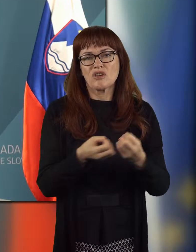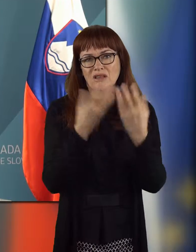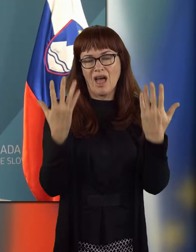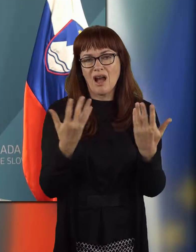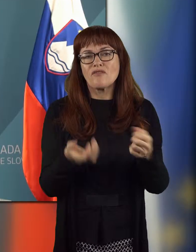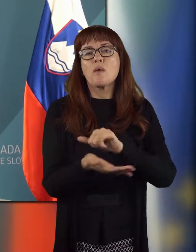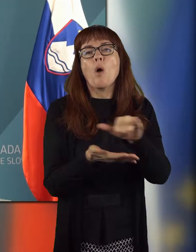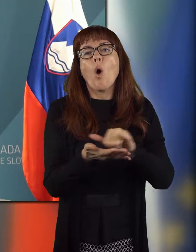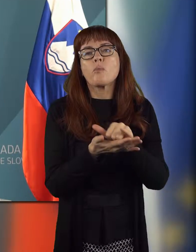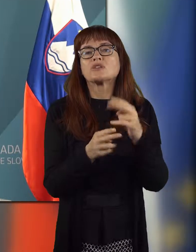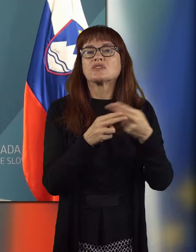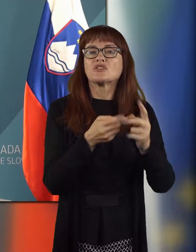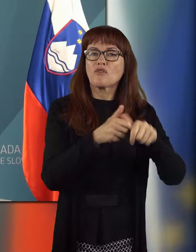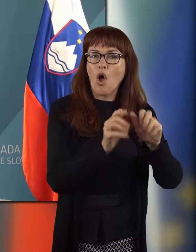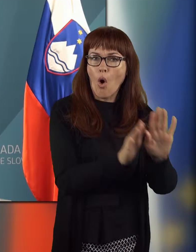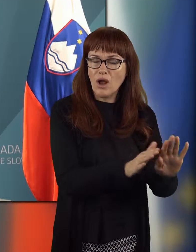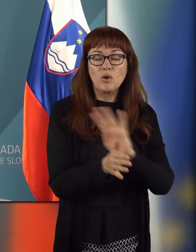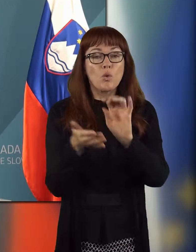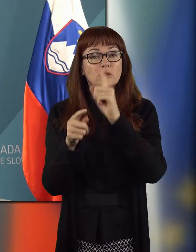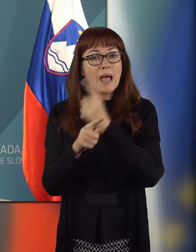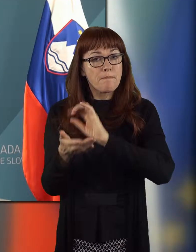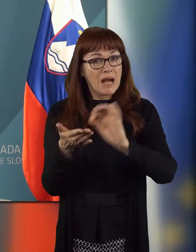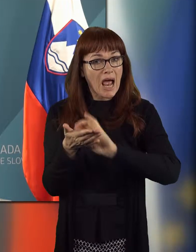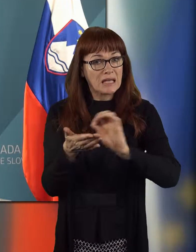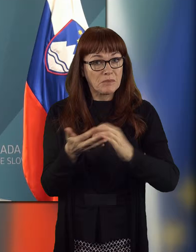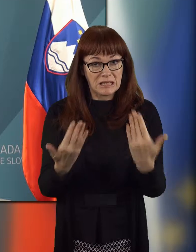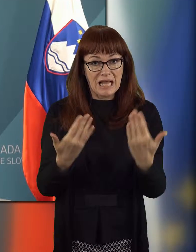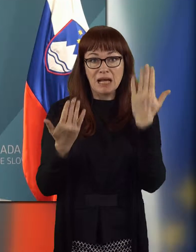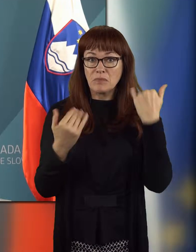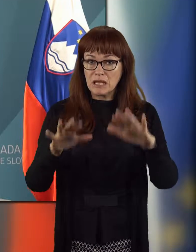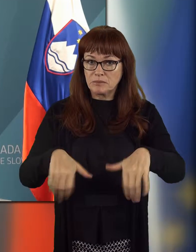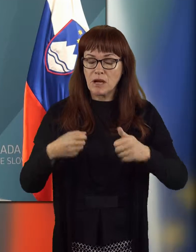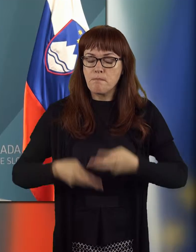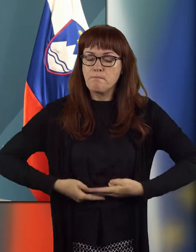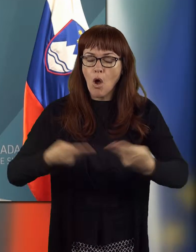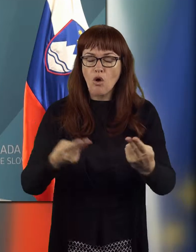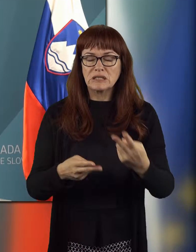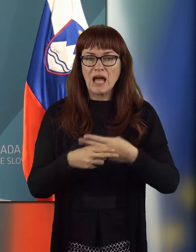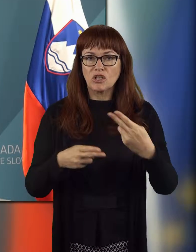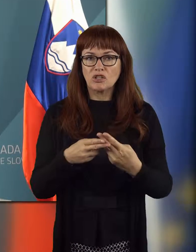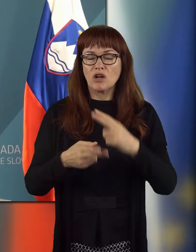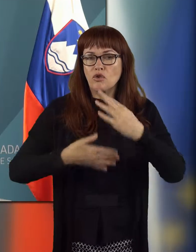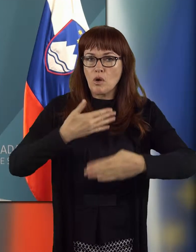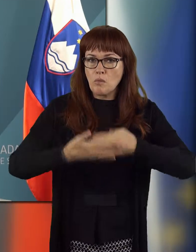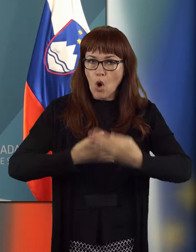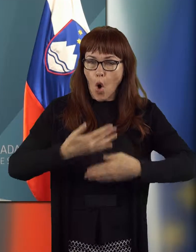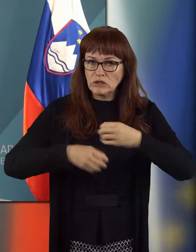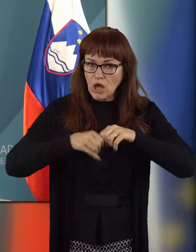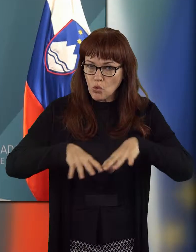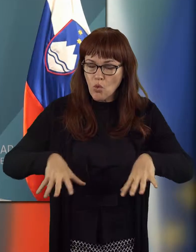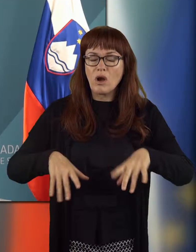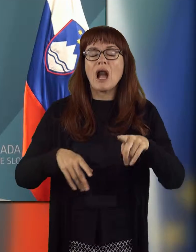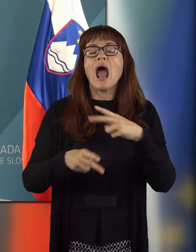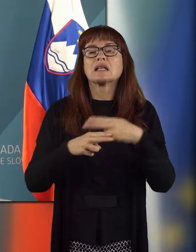pooblastila državnih organov. Bomo pa vse te predpise, ki so bili danes sprejeti, poslali v državno proceduro, v